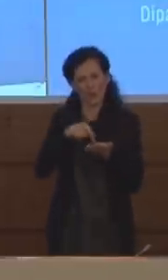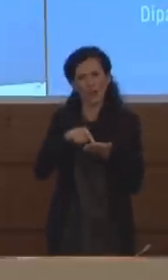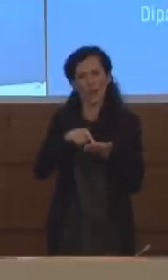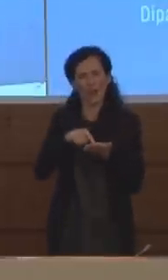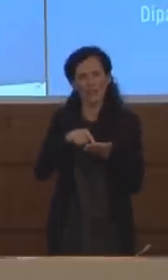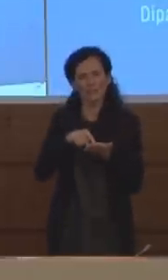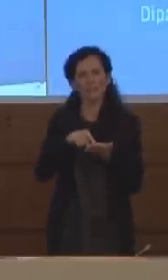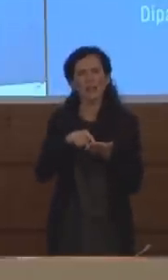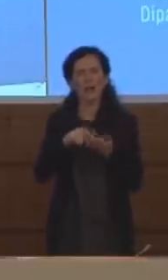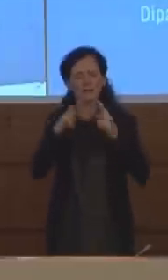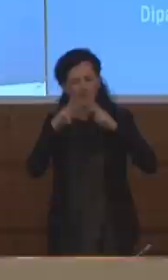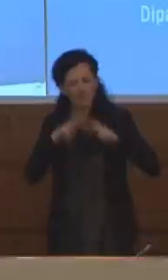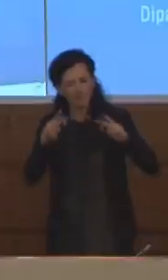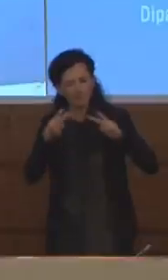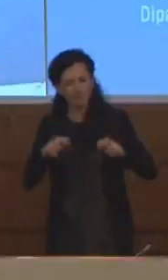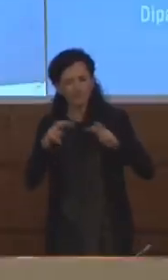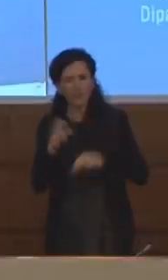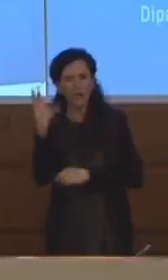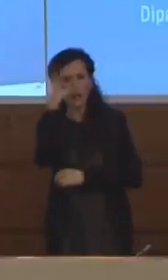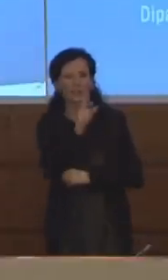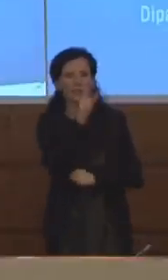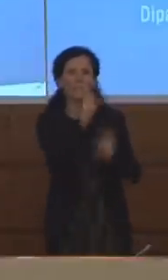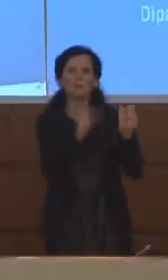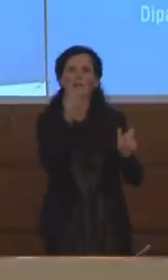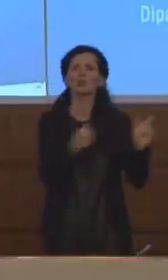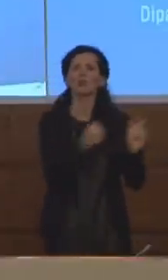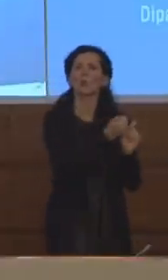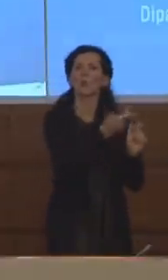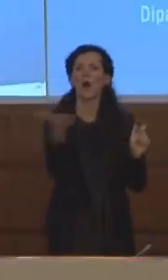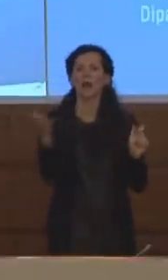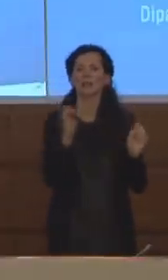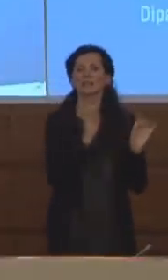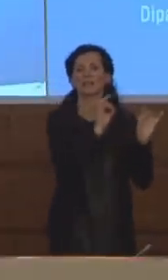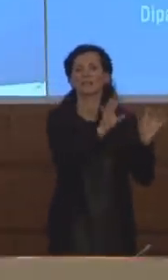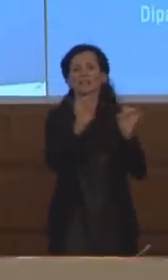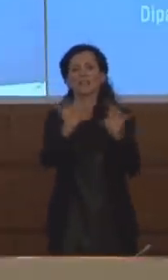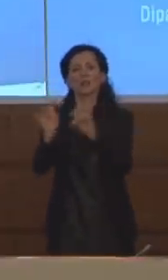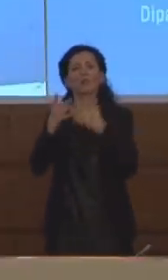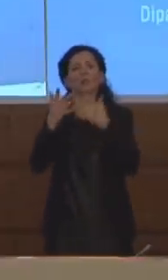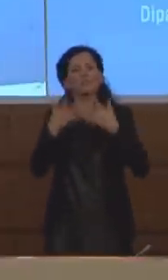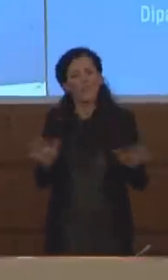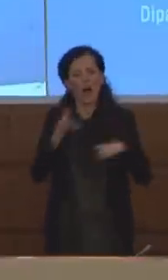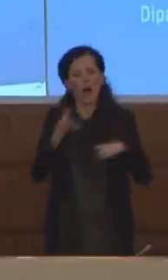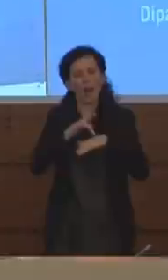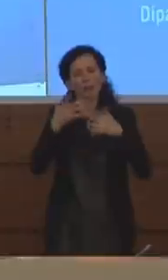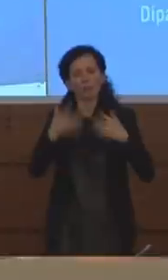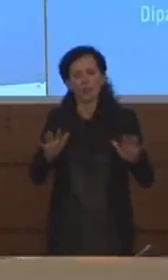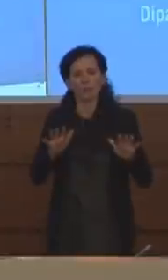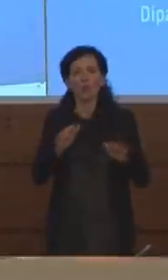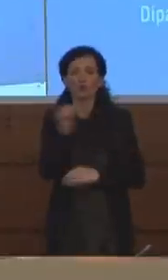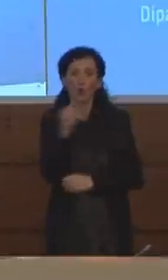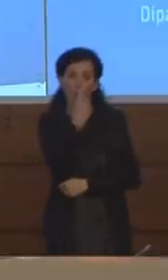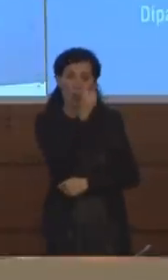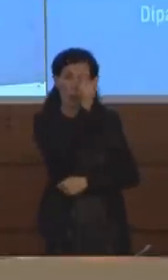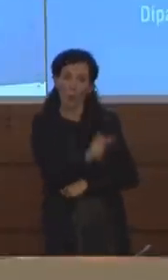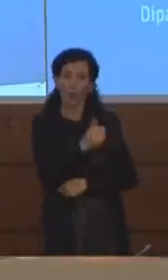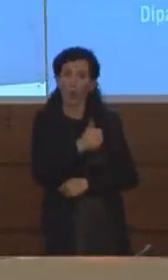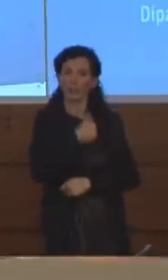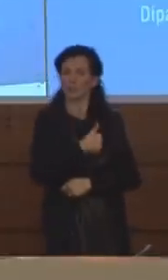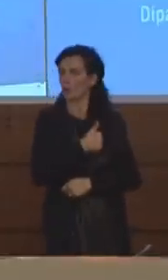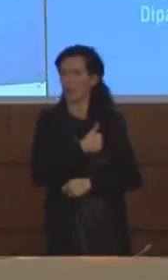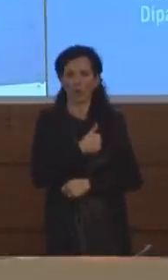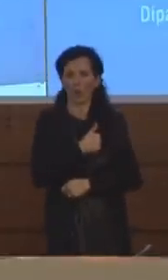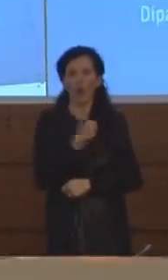indagare quante persone sono venute in contatto col virus non ha una finalità individuale ha una finalità di